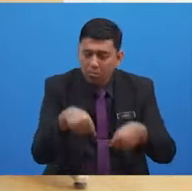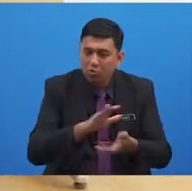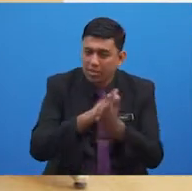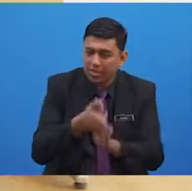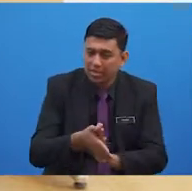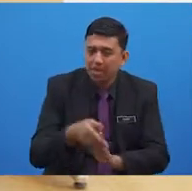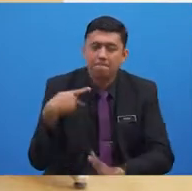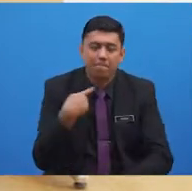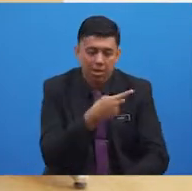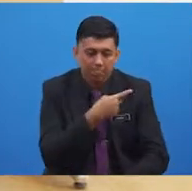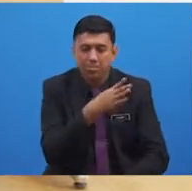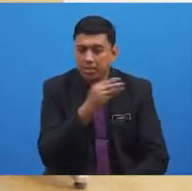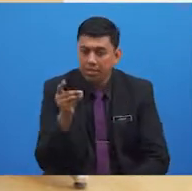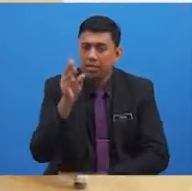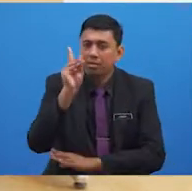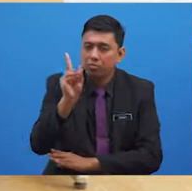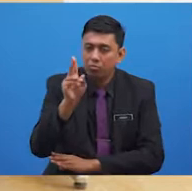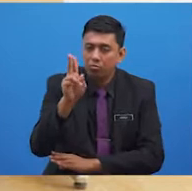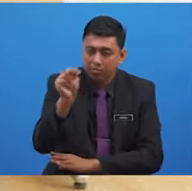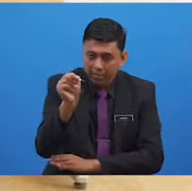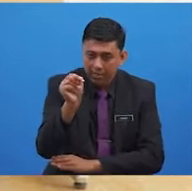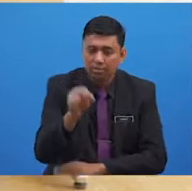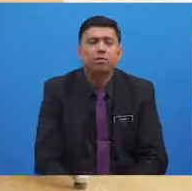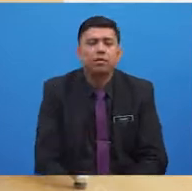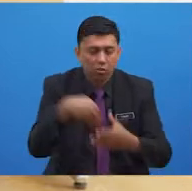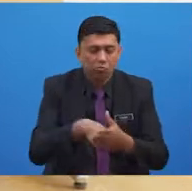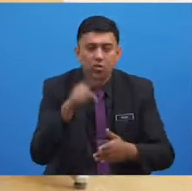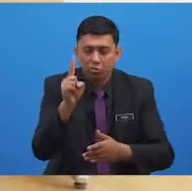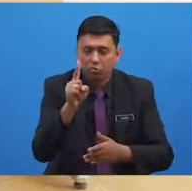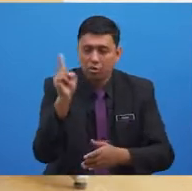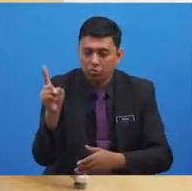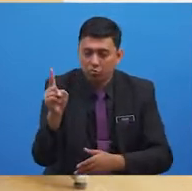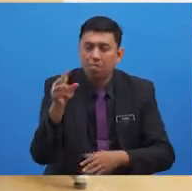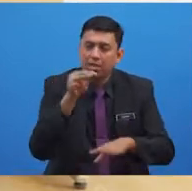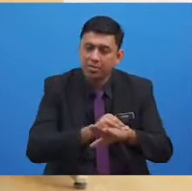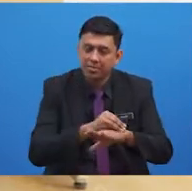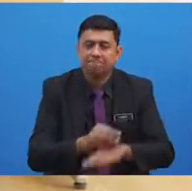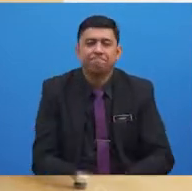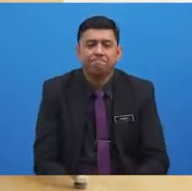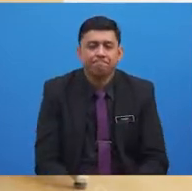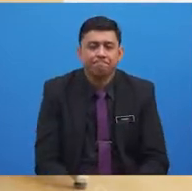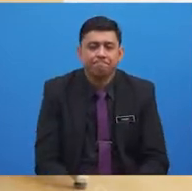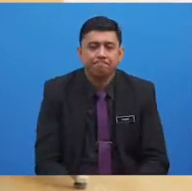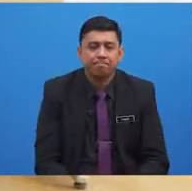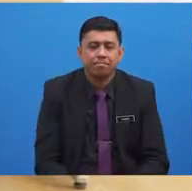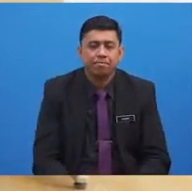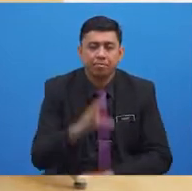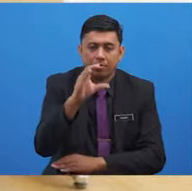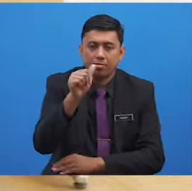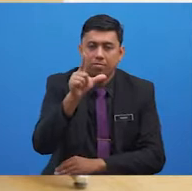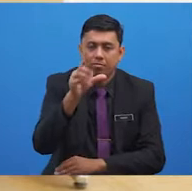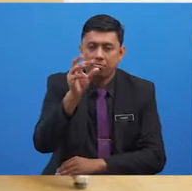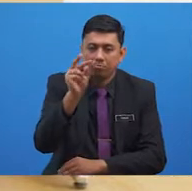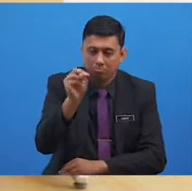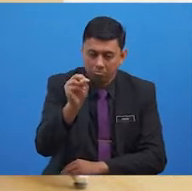ahli parlimen dan ahli Dewan Undangan Negeri dalam satu-satu masa. Calon yang